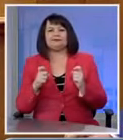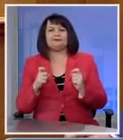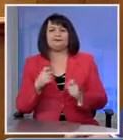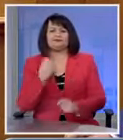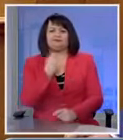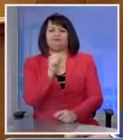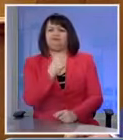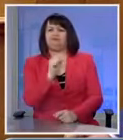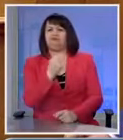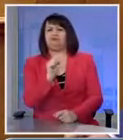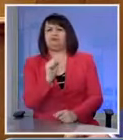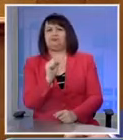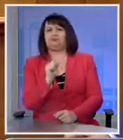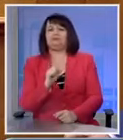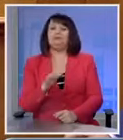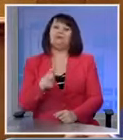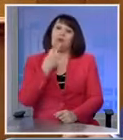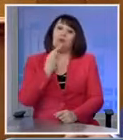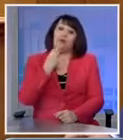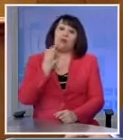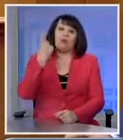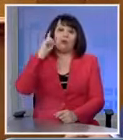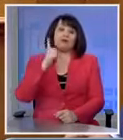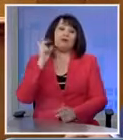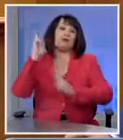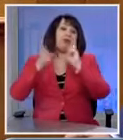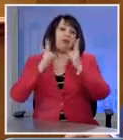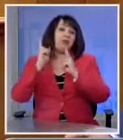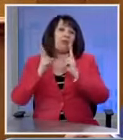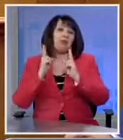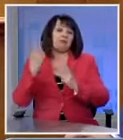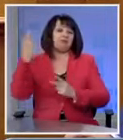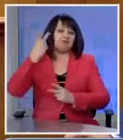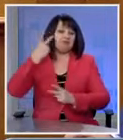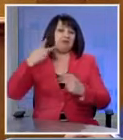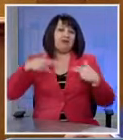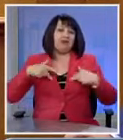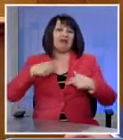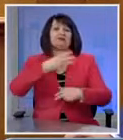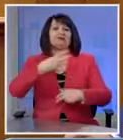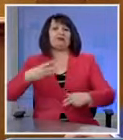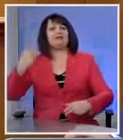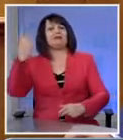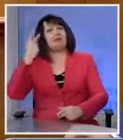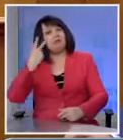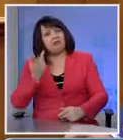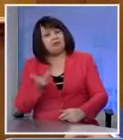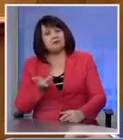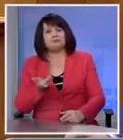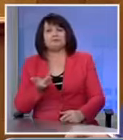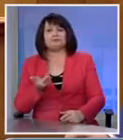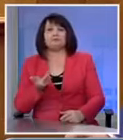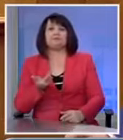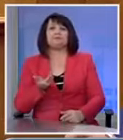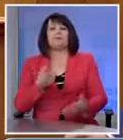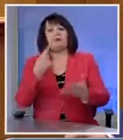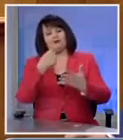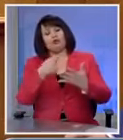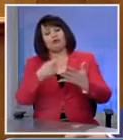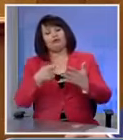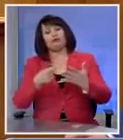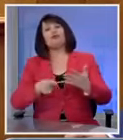αρνείστε. Μπορεί να έχετε τους λόγους σας να κατηγορείτε την κυβέρνηση, το ΣΥΡΙΖΑ, για τον λόγο, τις